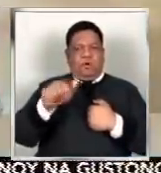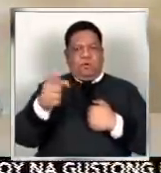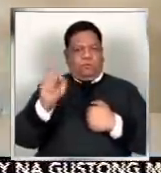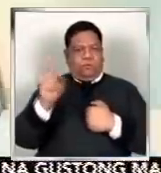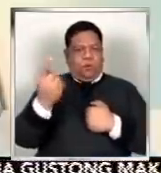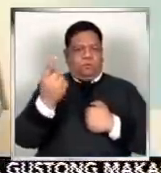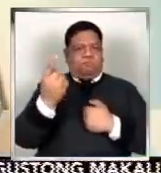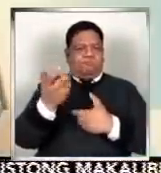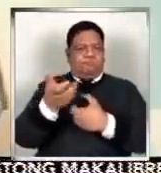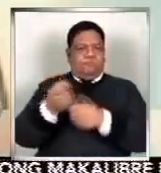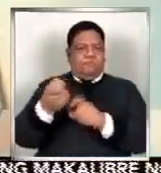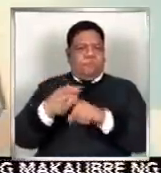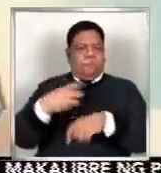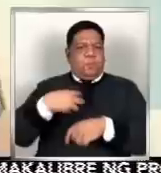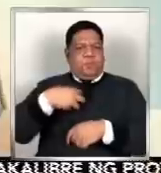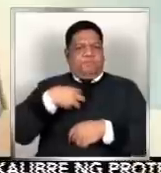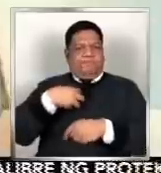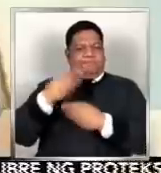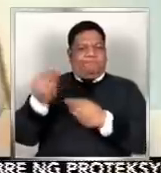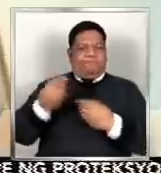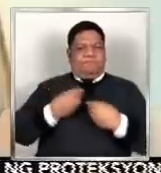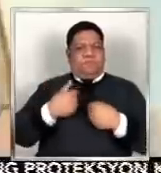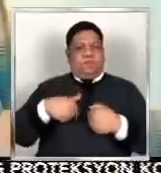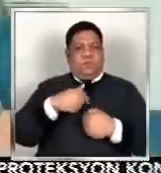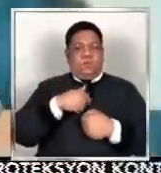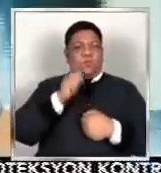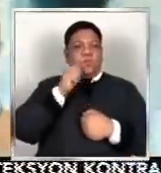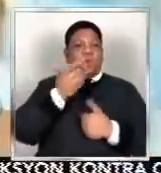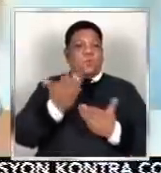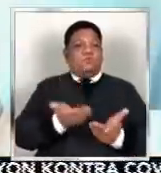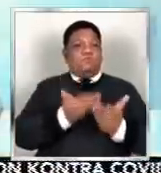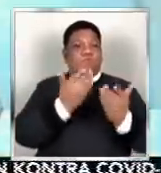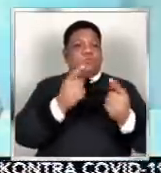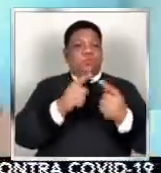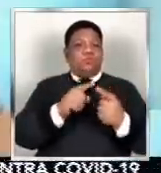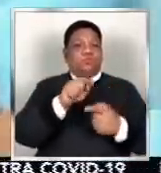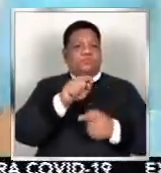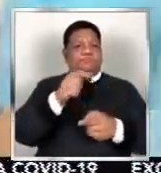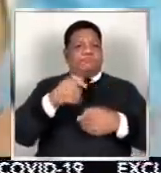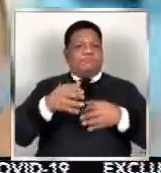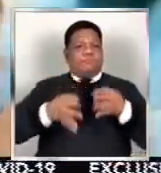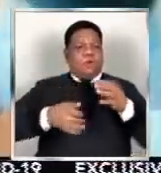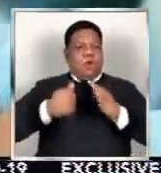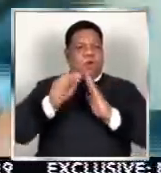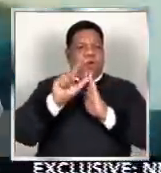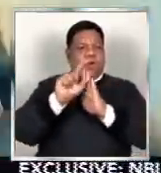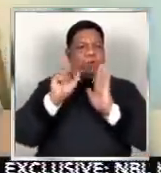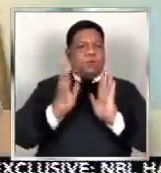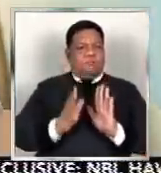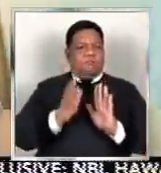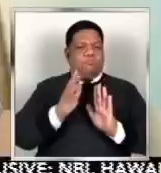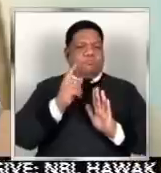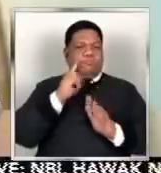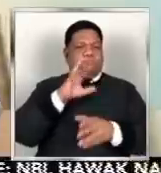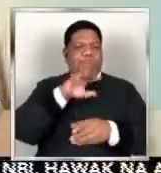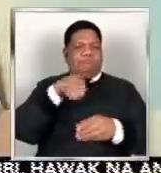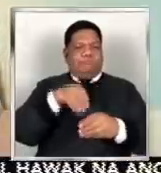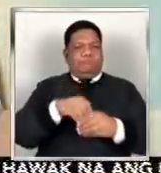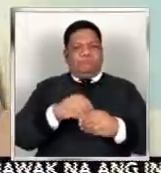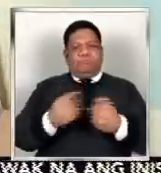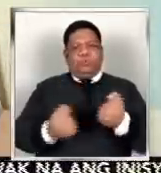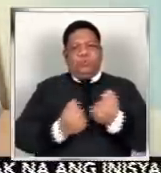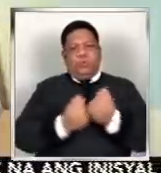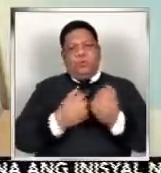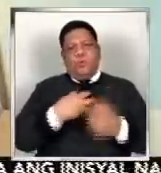PNP. Isusumite ito bukas sa piskalya bilang bahagi raw ng ihahain nilang supplemental complaint sa Makati